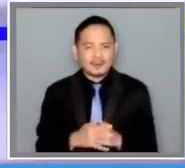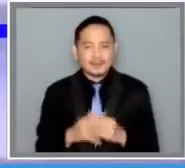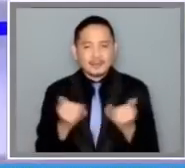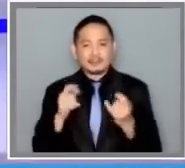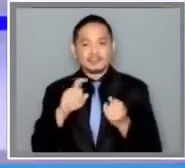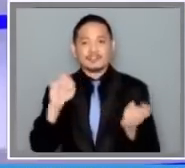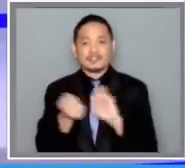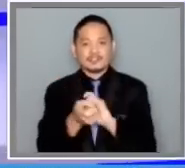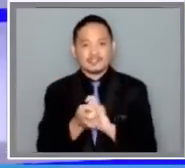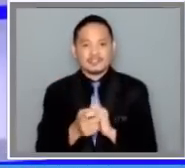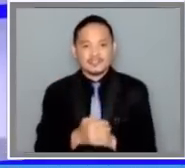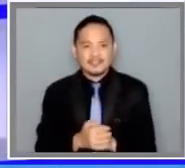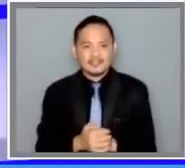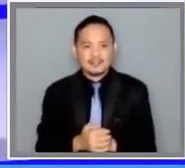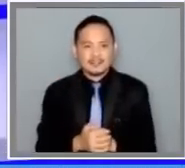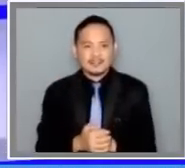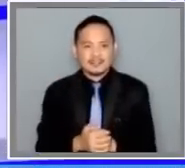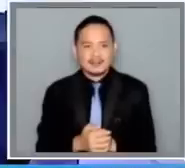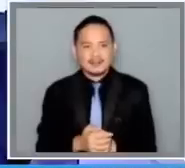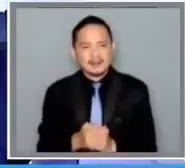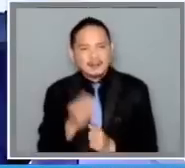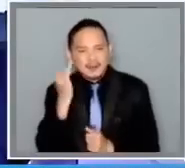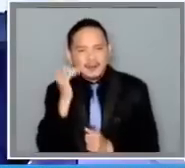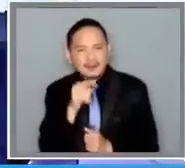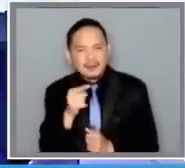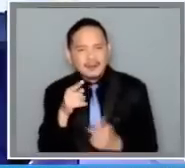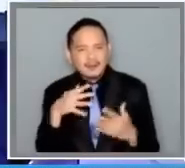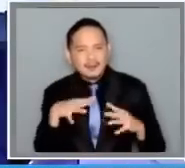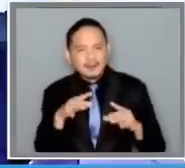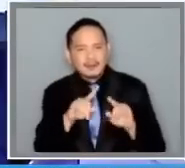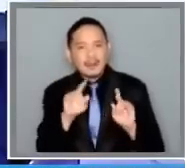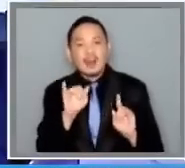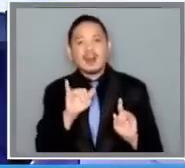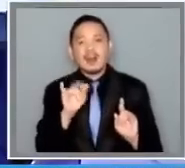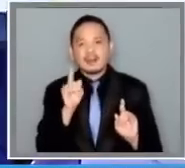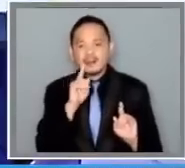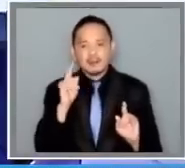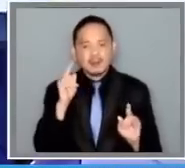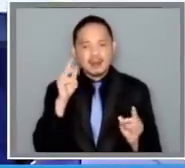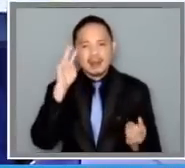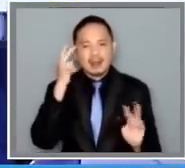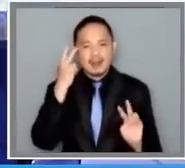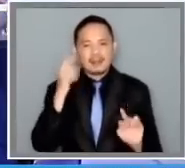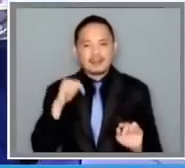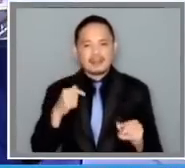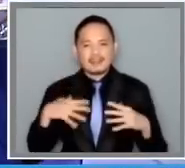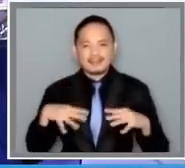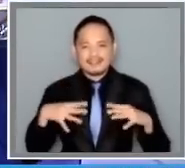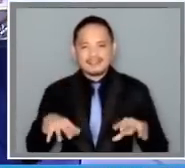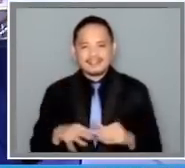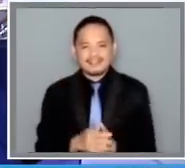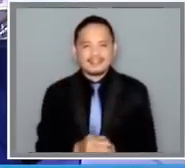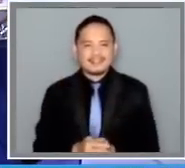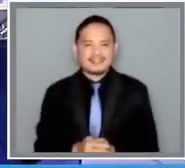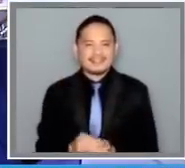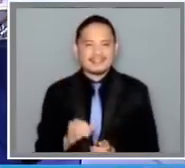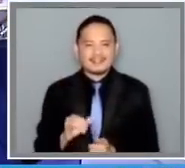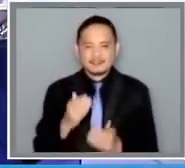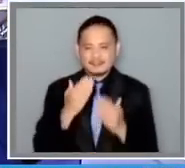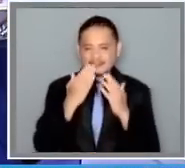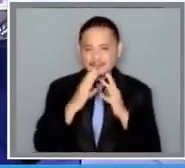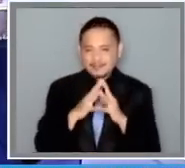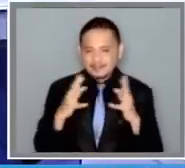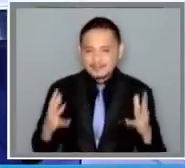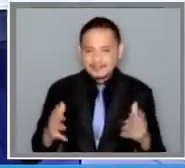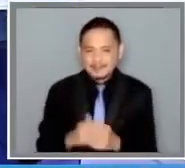nadaan ako. Wala kasama si Connie, aso si Rafi. Ako na nga muna ulit. Mabuti naman, napakabuti mong kaibigan. Thank you, nagpakapit pa kayo. Eto,